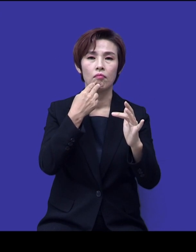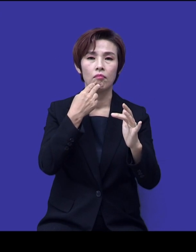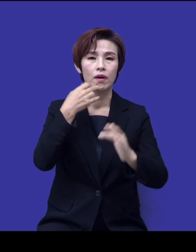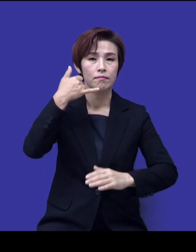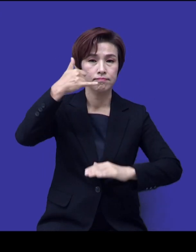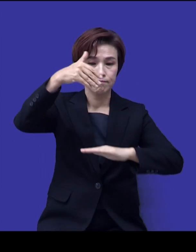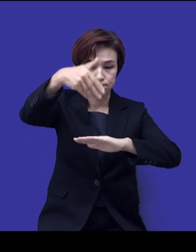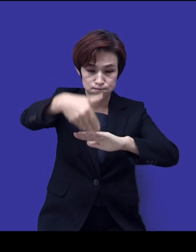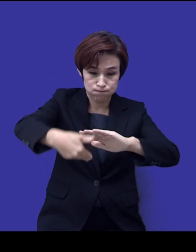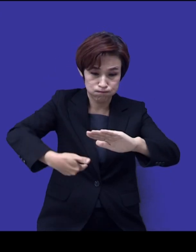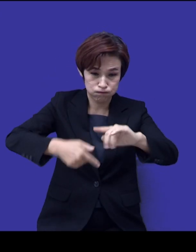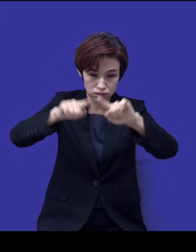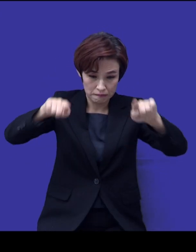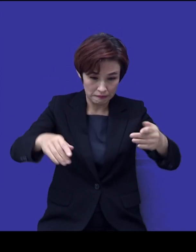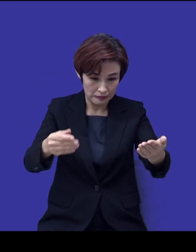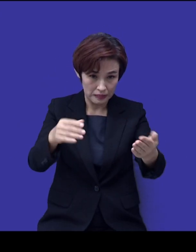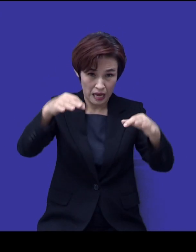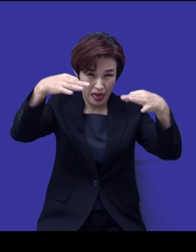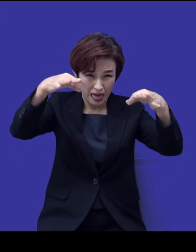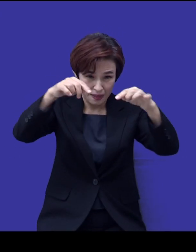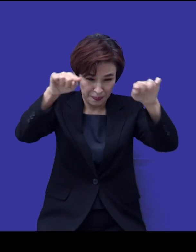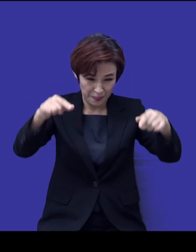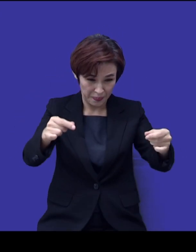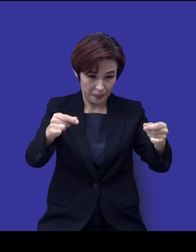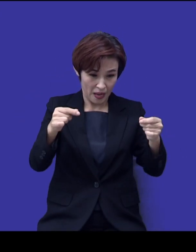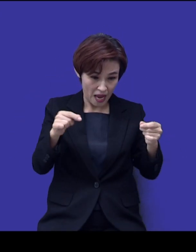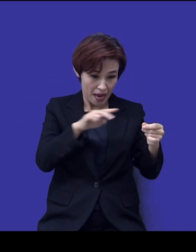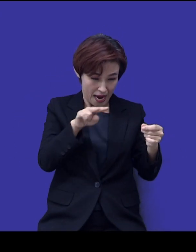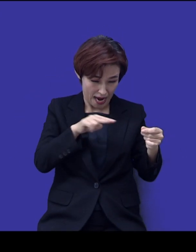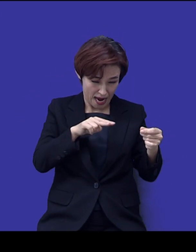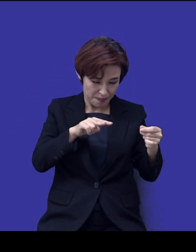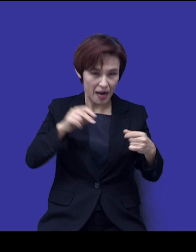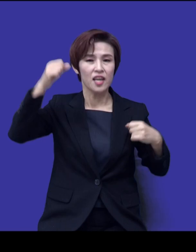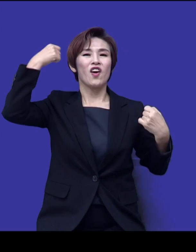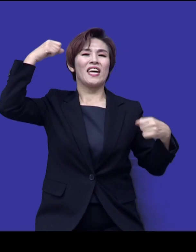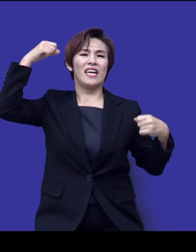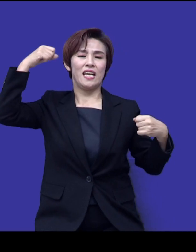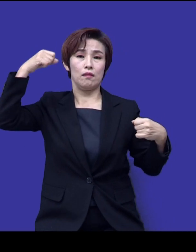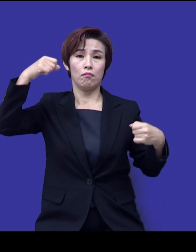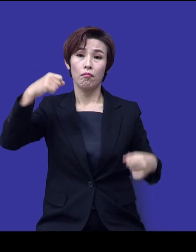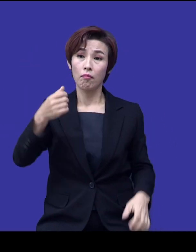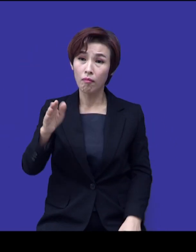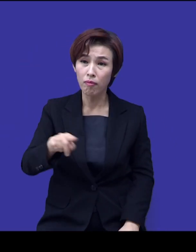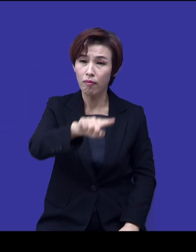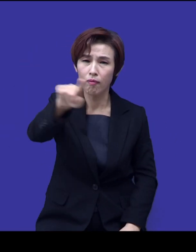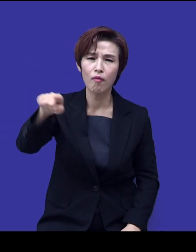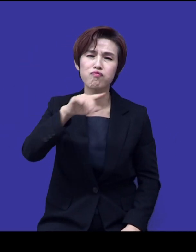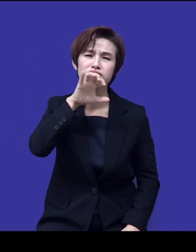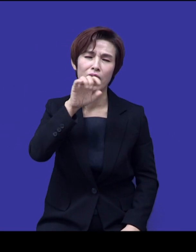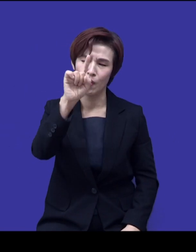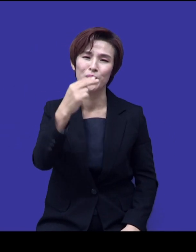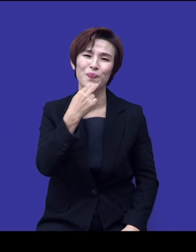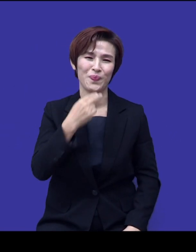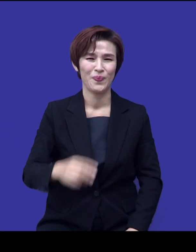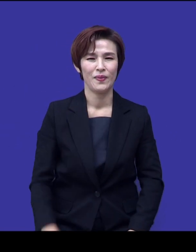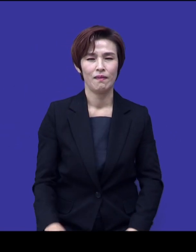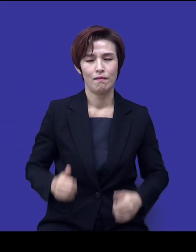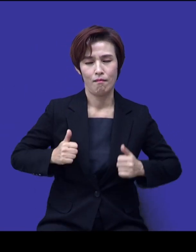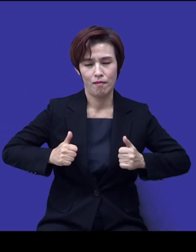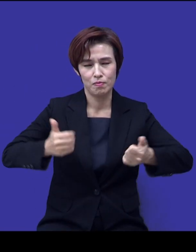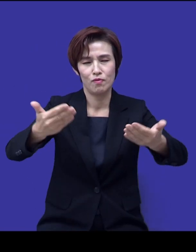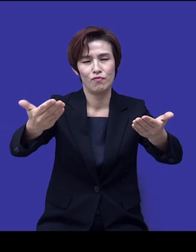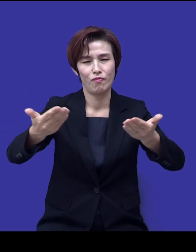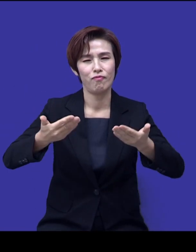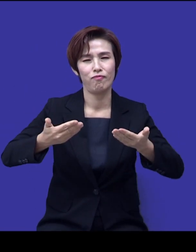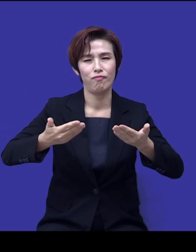가지고 나눠줘요. 그래도 불평한 사람 아무도 없었고요. 네. 그 사람들 열심히 해준 게 큰 공이었어요. 무슨 불만이